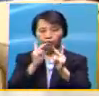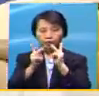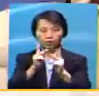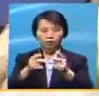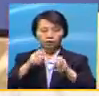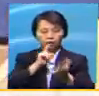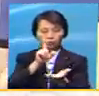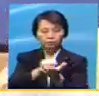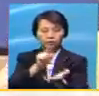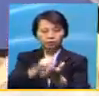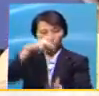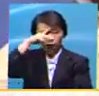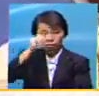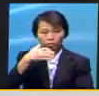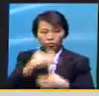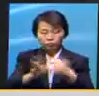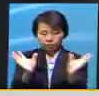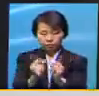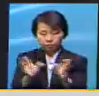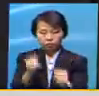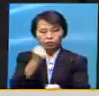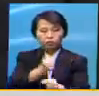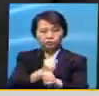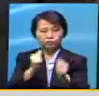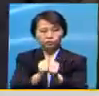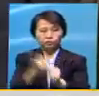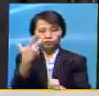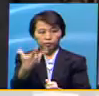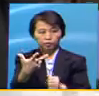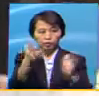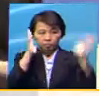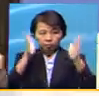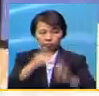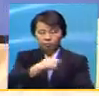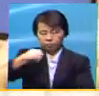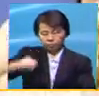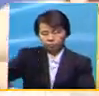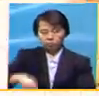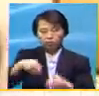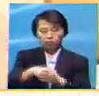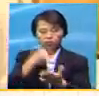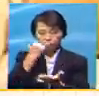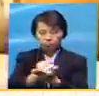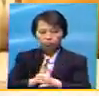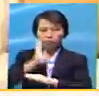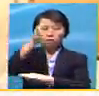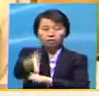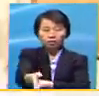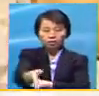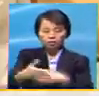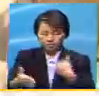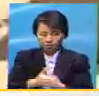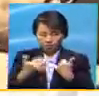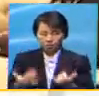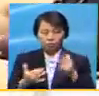Beliau menyatakannya pada sidang media di Putrajaya selepas mesyuarat kumpulan kerja bersama ketiga antara Malaysia dengan China dalam jenayah rentas sempadan.